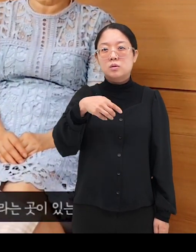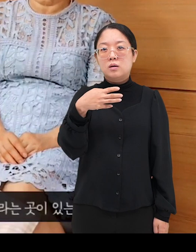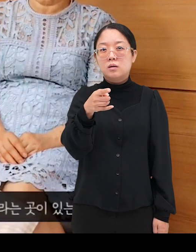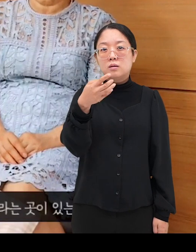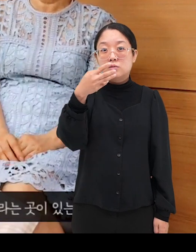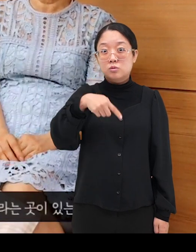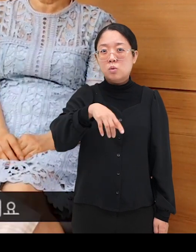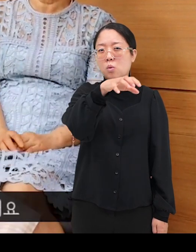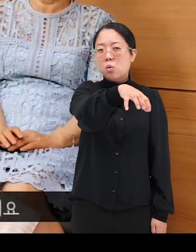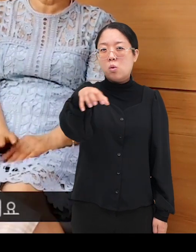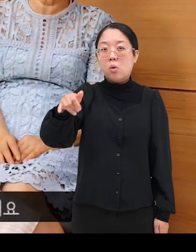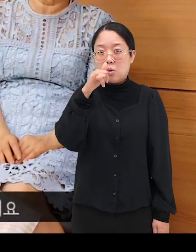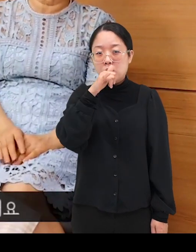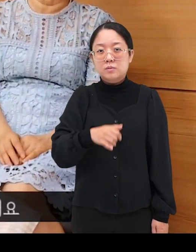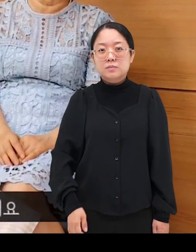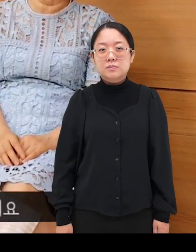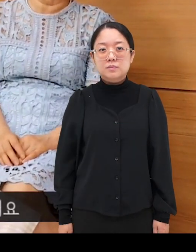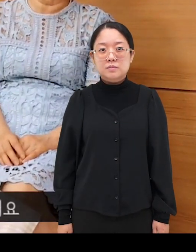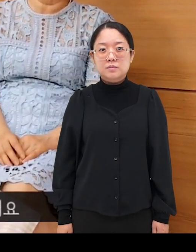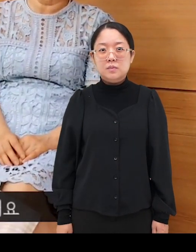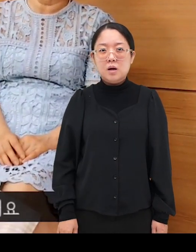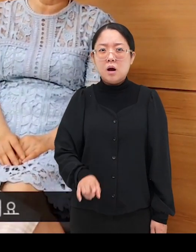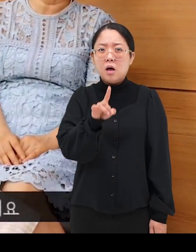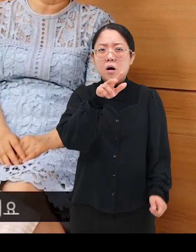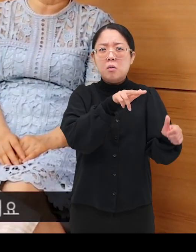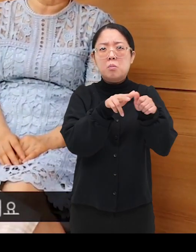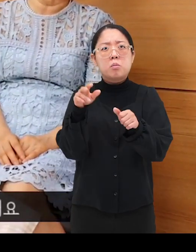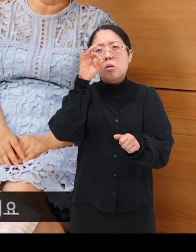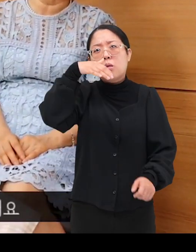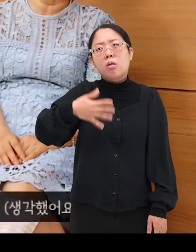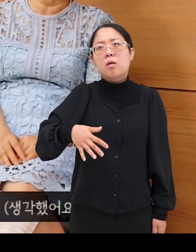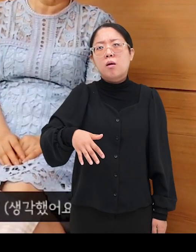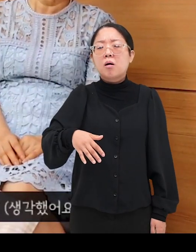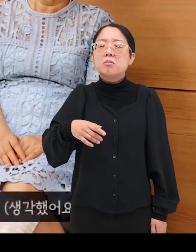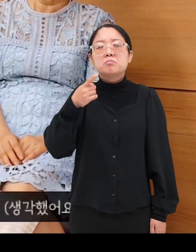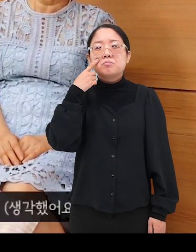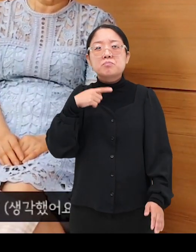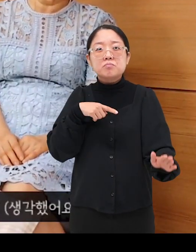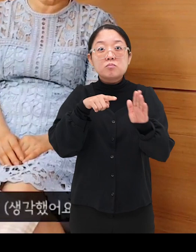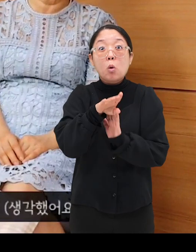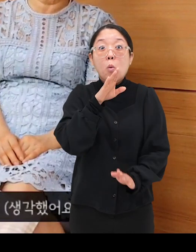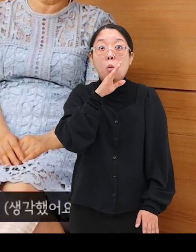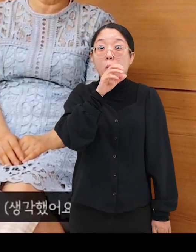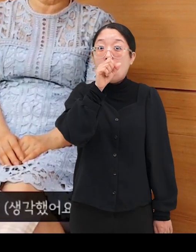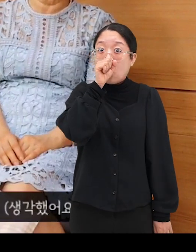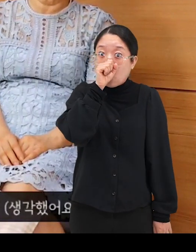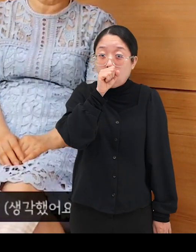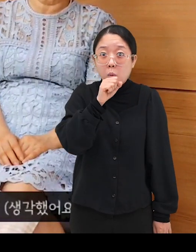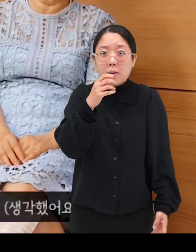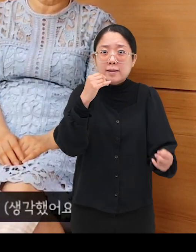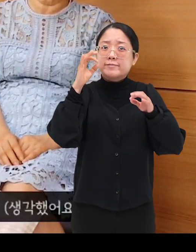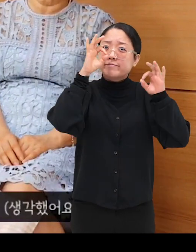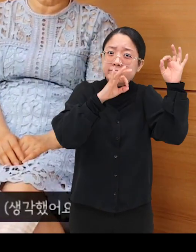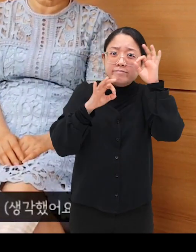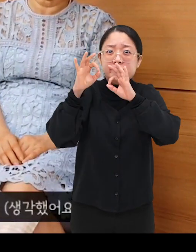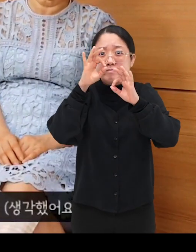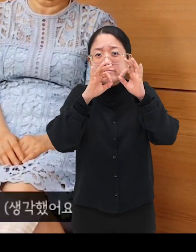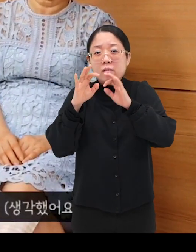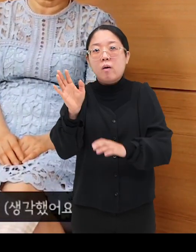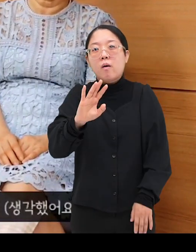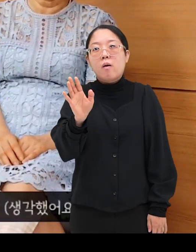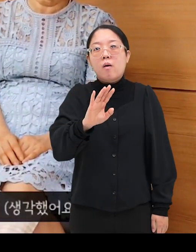곳이 있는데 정보가 하나도 없이 갔는데 너무 좋았어요. 그래갖고 이렇게 많이 찾아보고 가는 것도